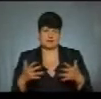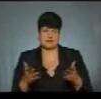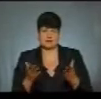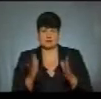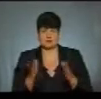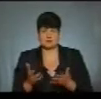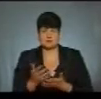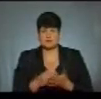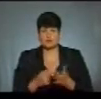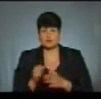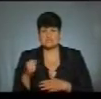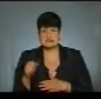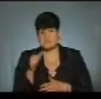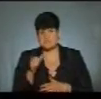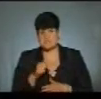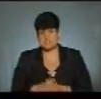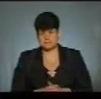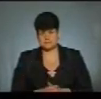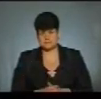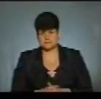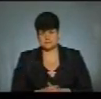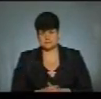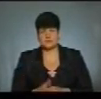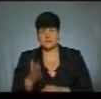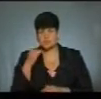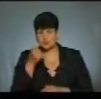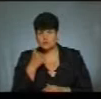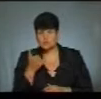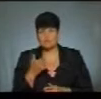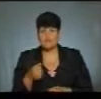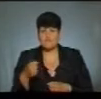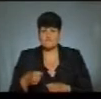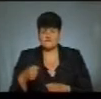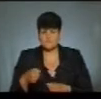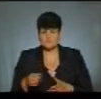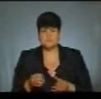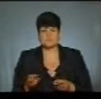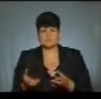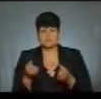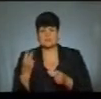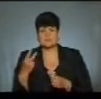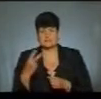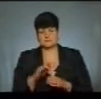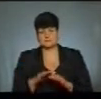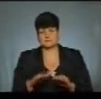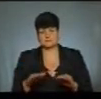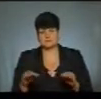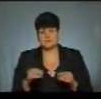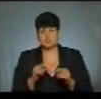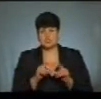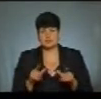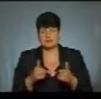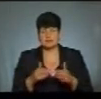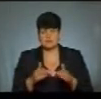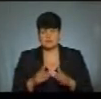будуть збиратися аж до серпня місяця. Торік валізу підтримки отримали 20 випускників шкіл-інтернатів. Василь